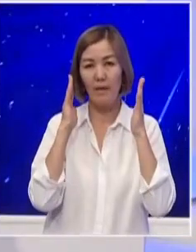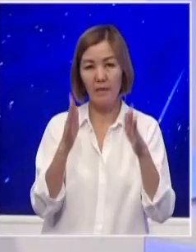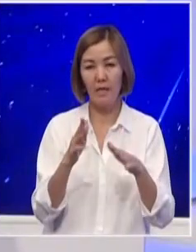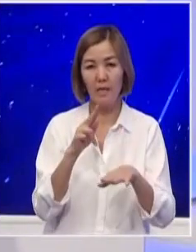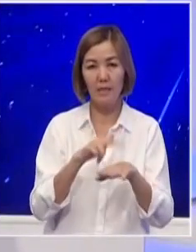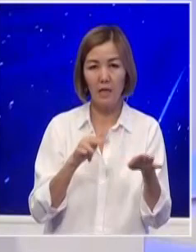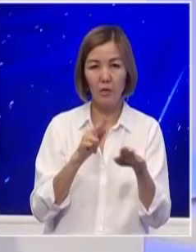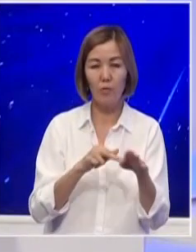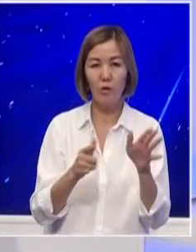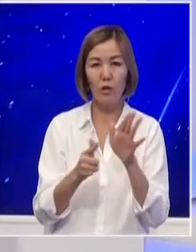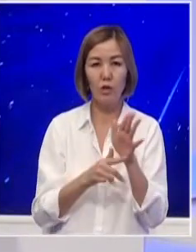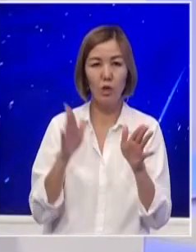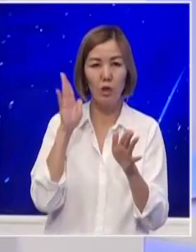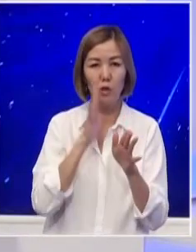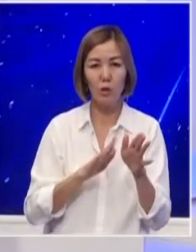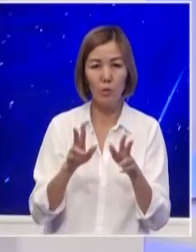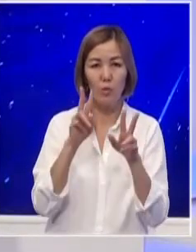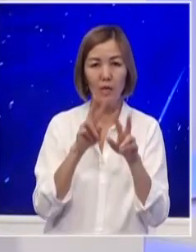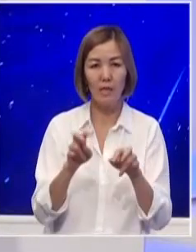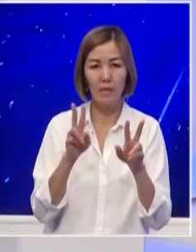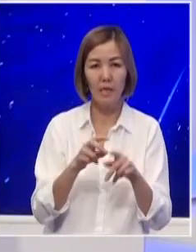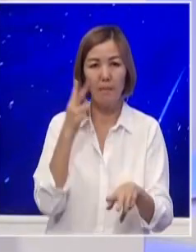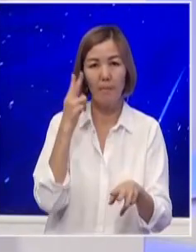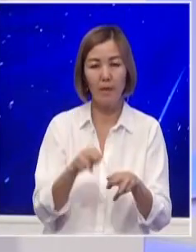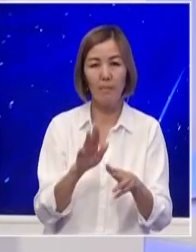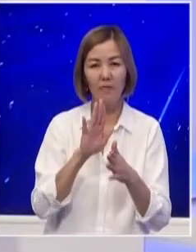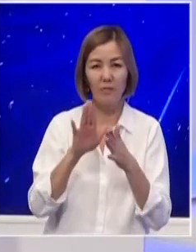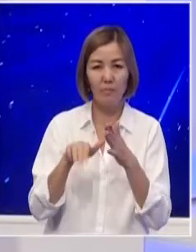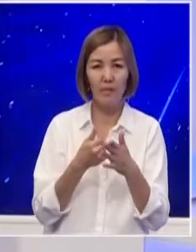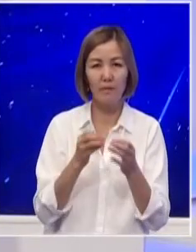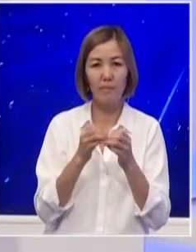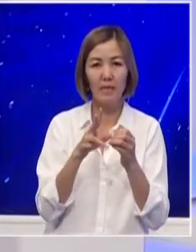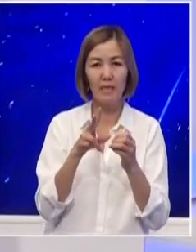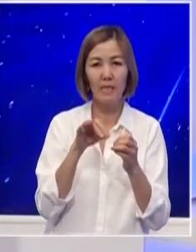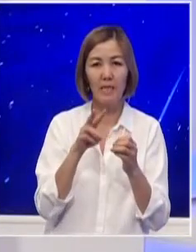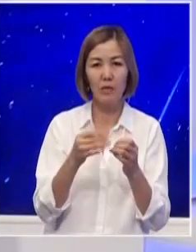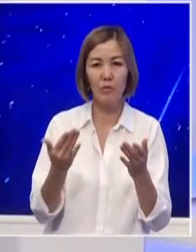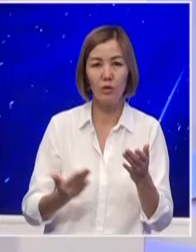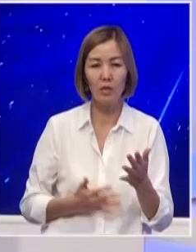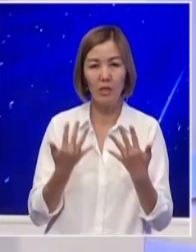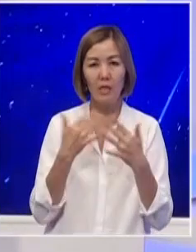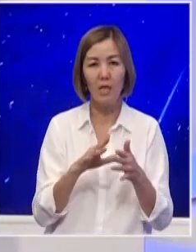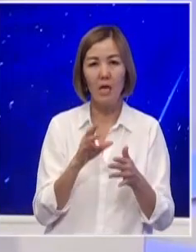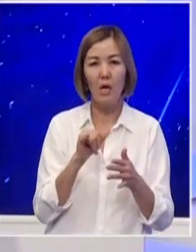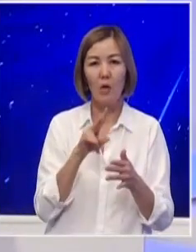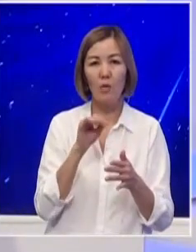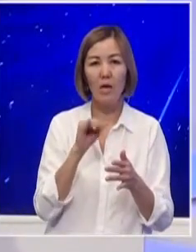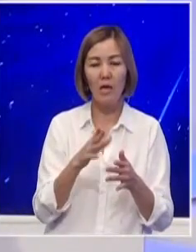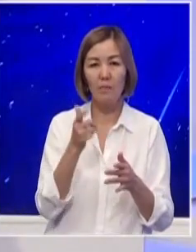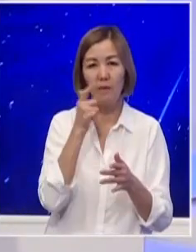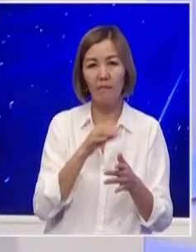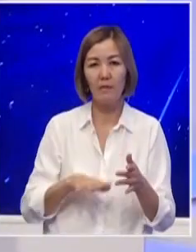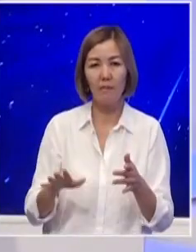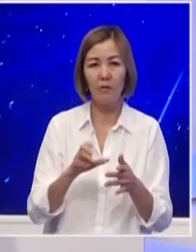Внимание жителей региона! Сотрудники полиции области ЖТСУ разыскивают пропавшую без вести 15-летнюю жительницу села